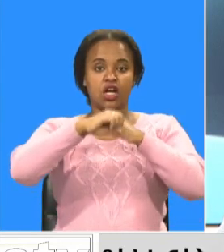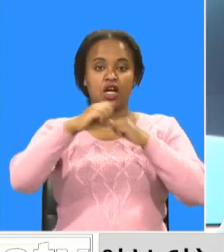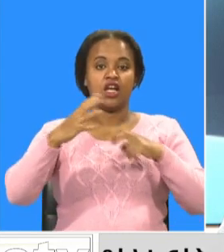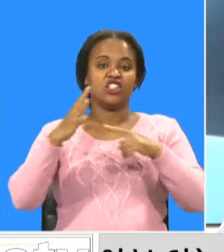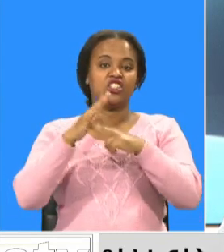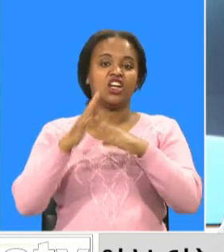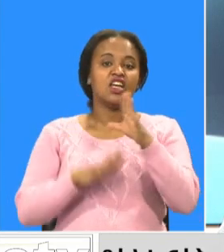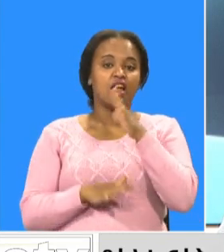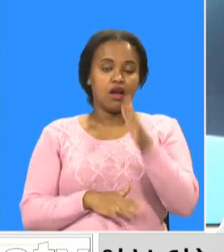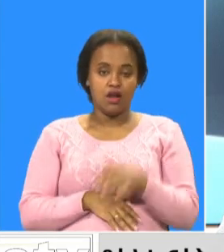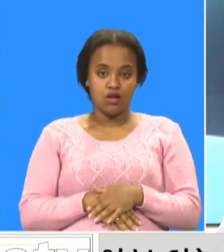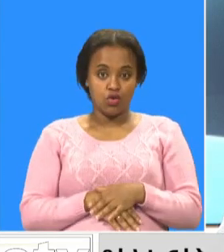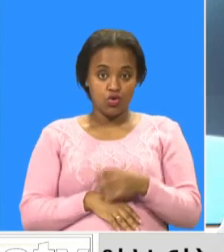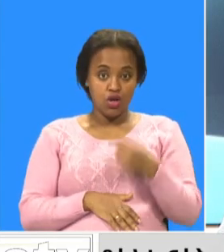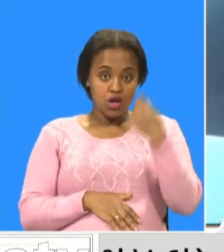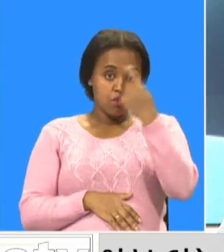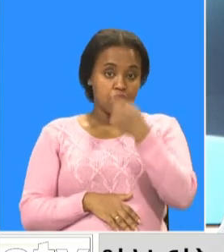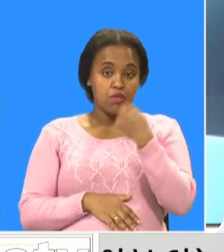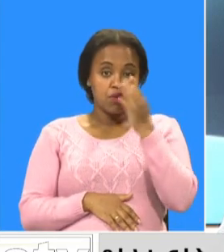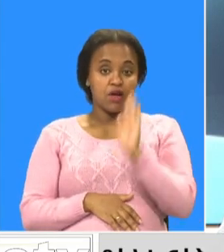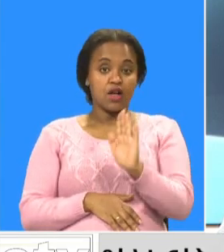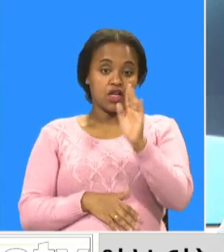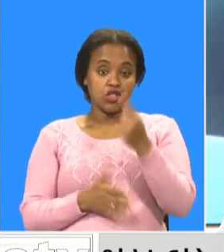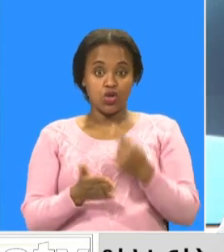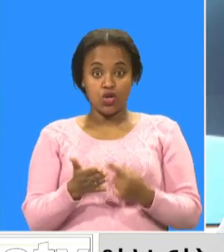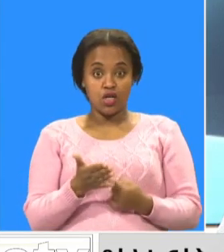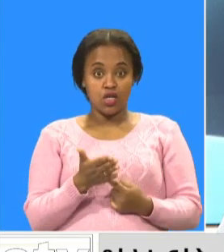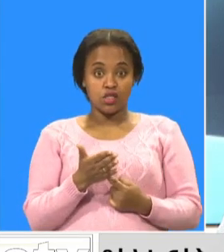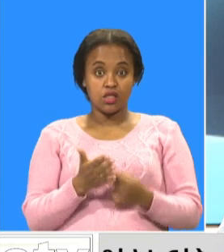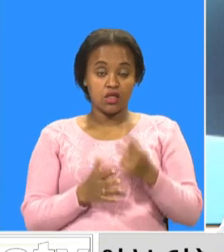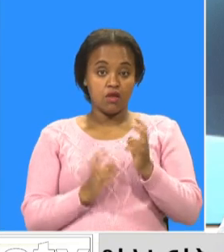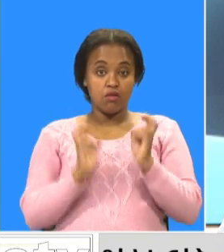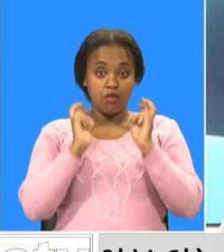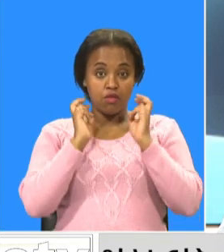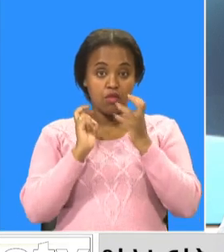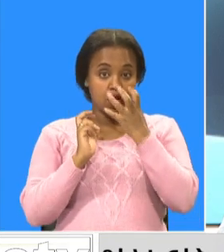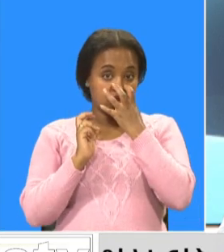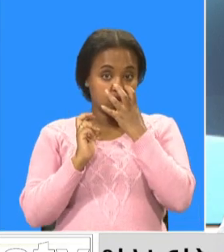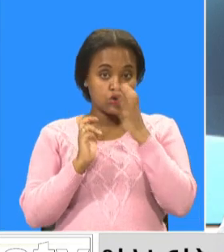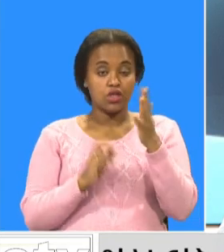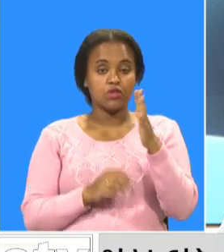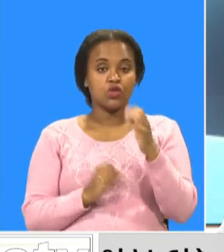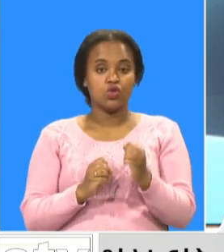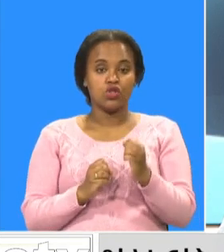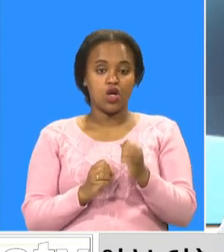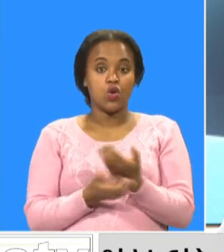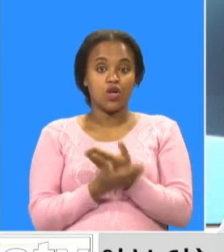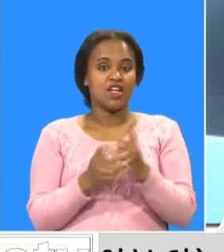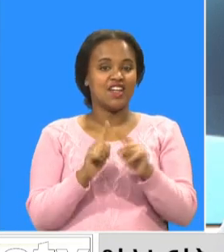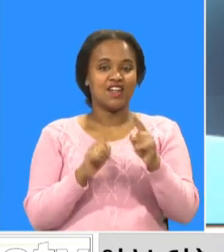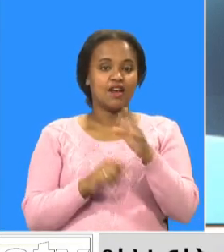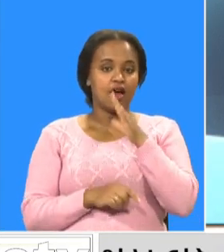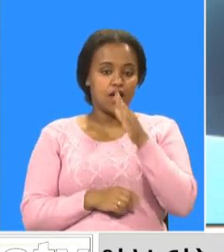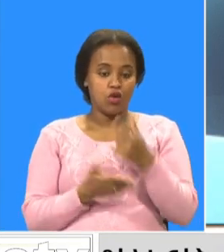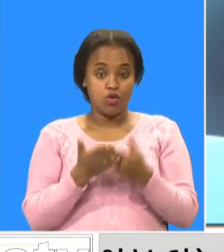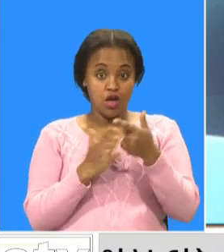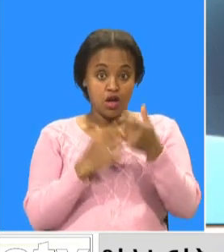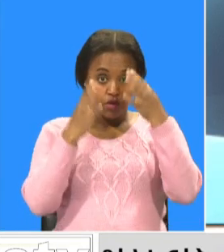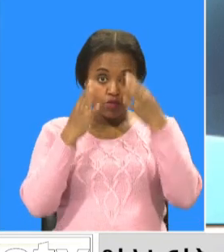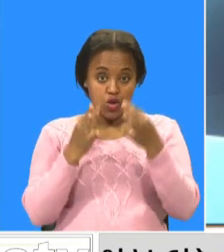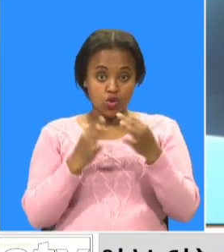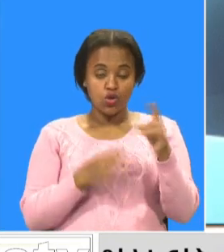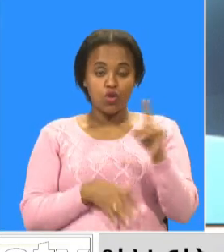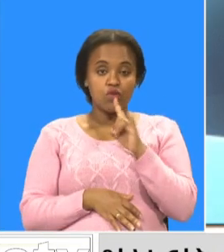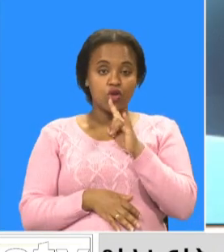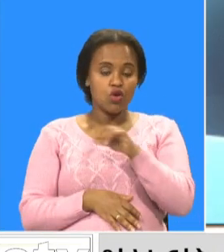አሁን ስናያቸው በመልካቸው ኦልሞስት እነዚህ ሜዲካል ዲስፖዘብል ሜዲካል ማስኮች ሊመስሉን ይችላሉ፣ ነገር ግን አይደሉም። ያንን የሚወስነው ምንድን